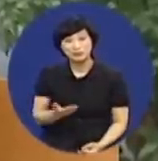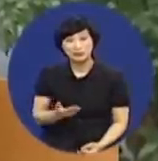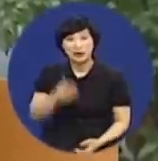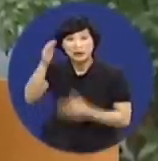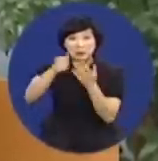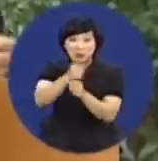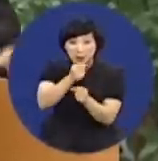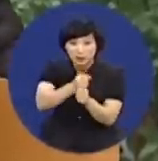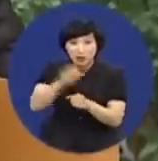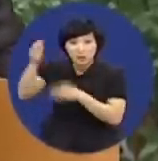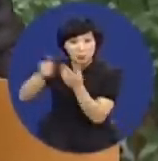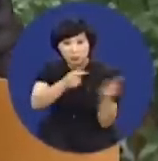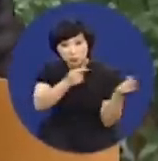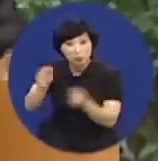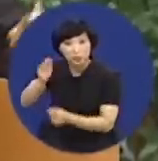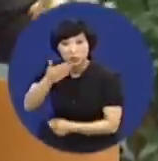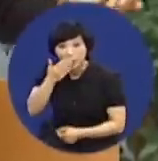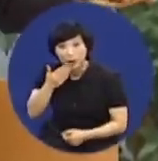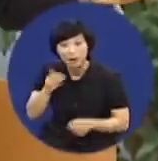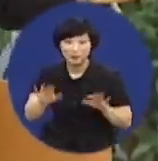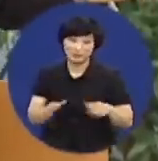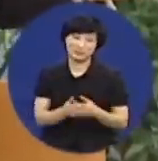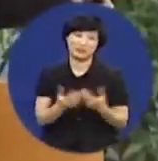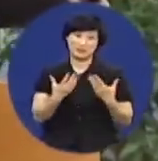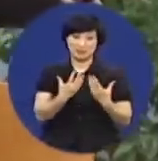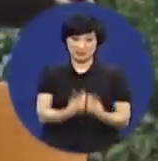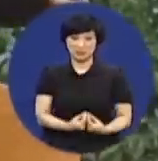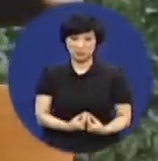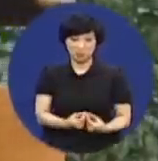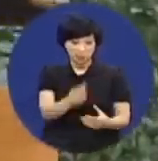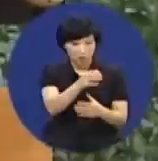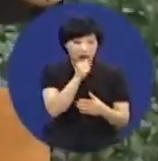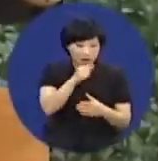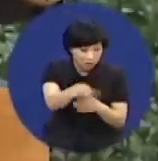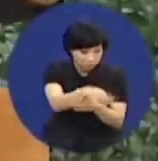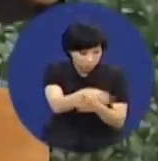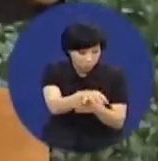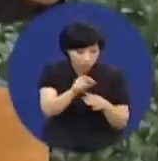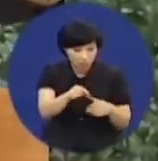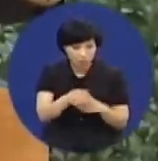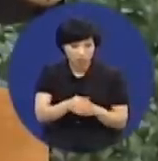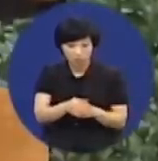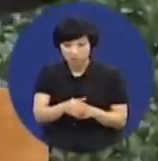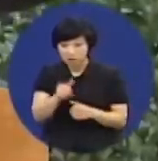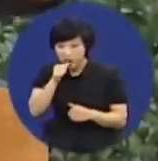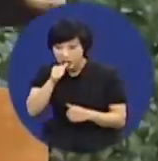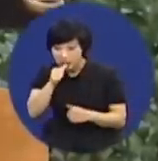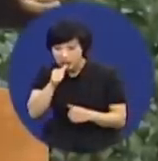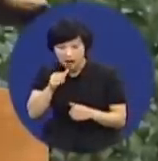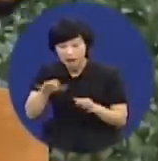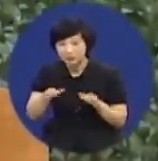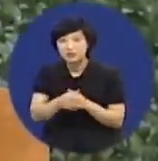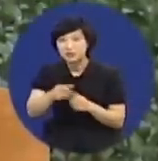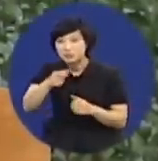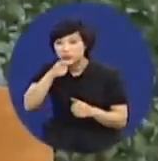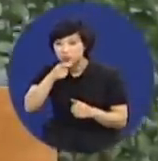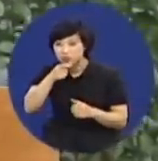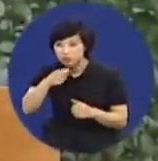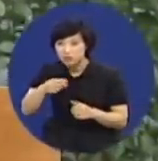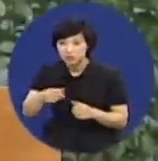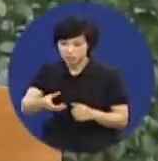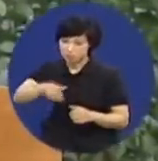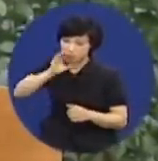てください。どうやって非常物が神になれるんでしょうか？このカップに命じて、君が水2杯を飲んだら人間になれるよと言った